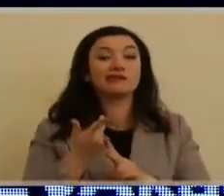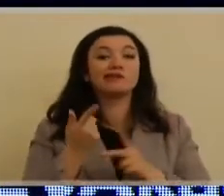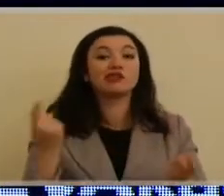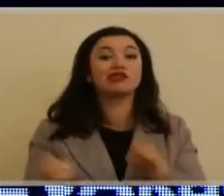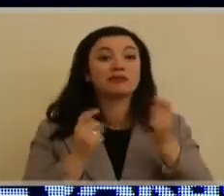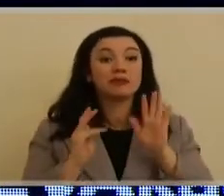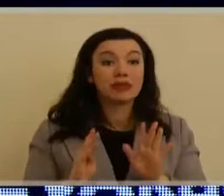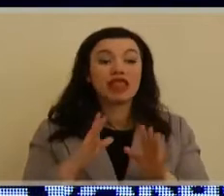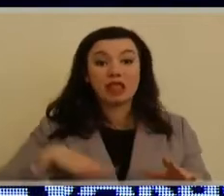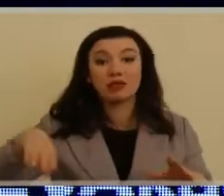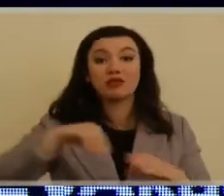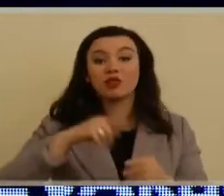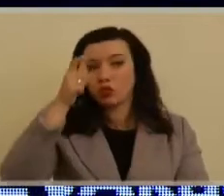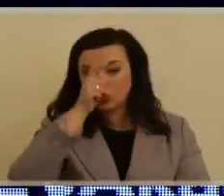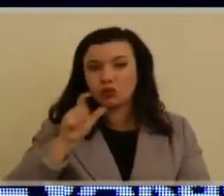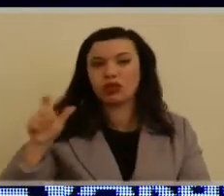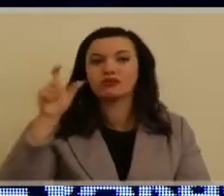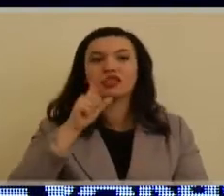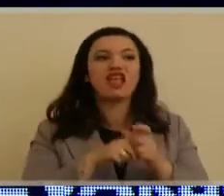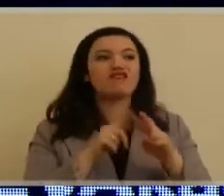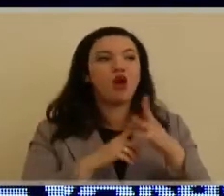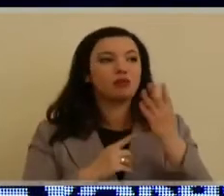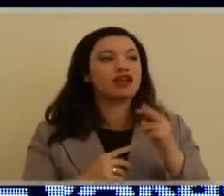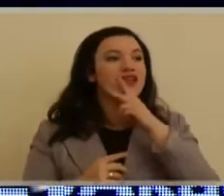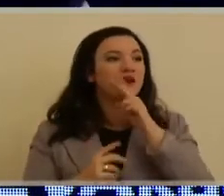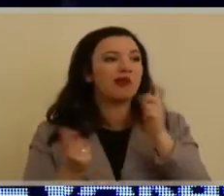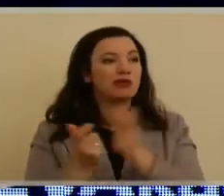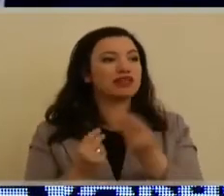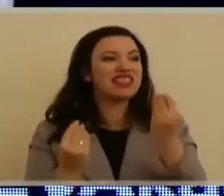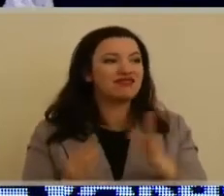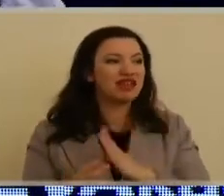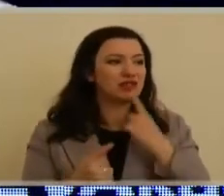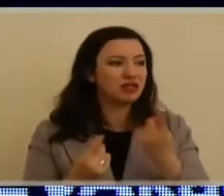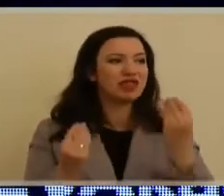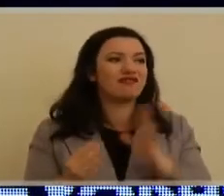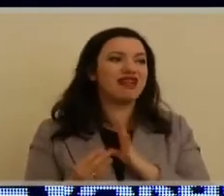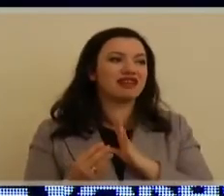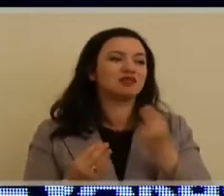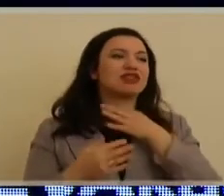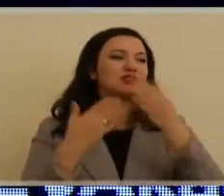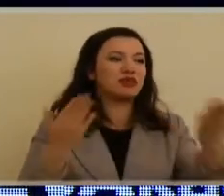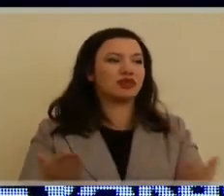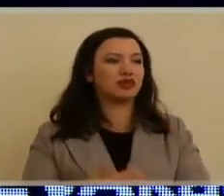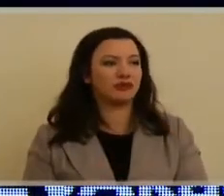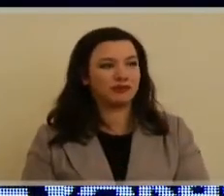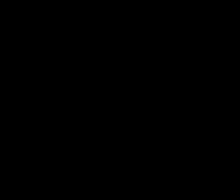buralardayız. Sırf ülkemize devam olmak için, renklerimizi korumak için iyi ki varız diyorum. İyi ki varsınız. Çok teşekkür ediyorum.